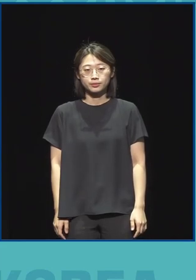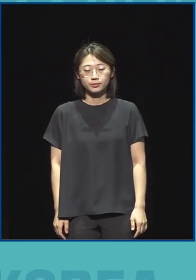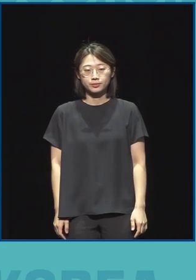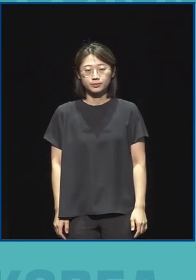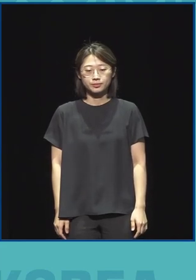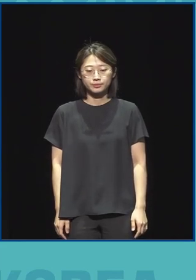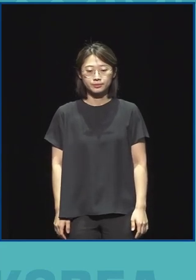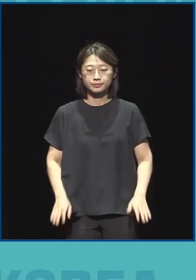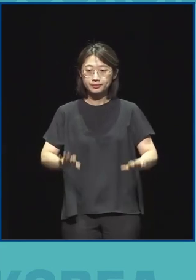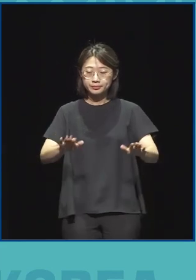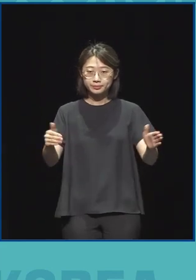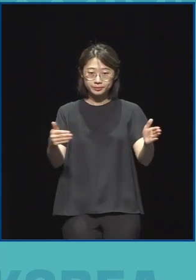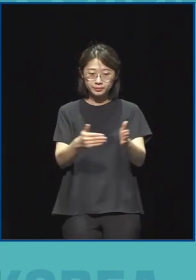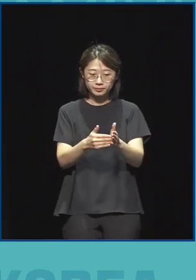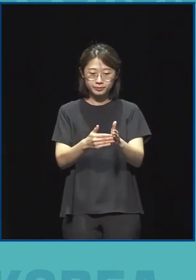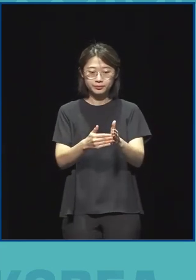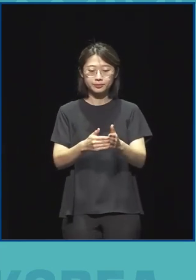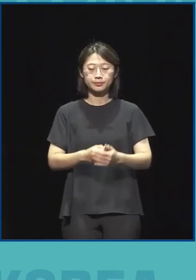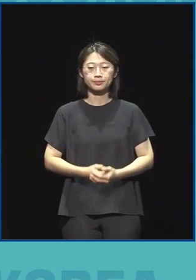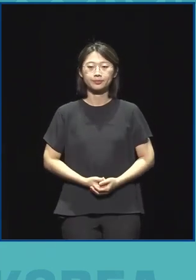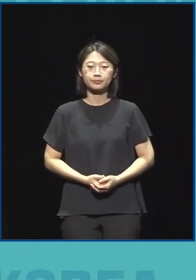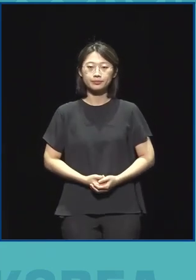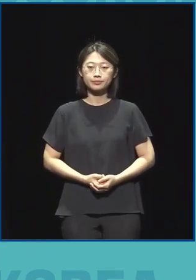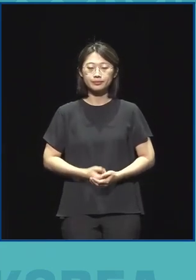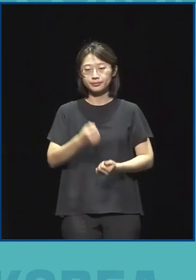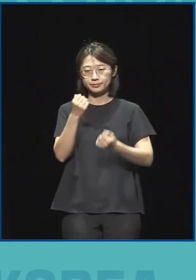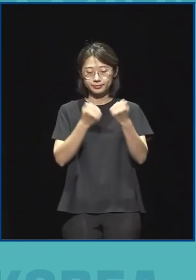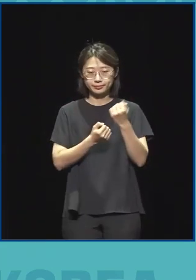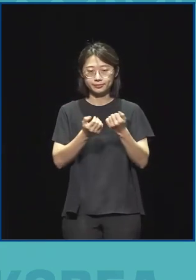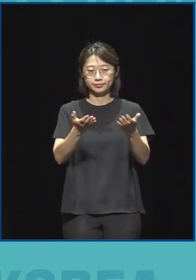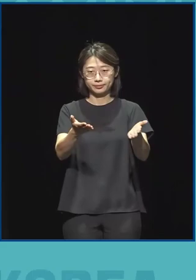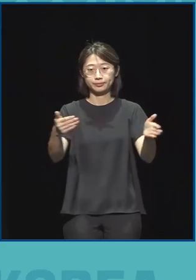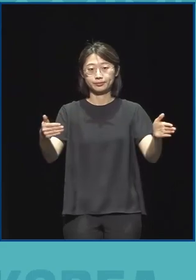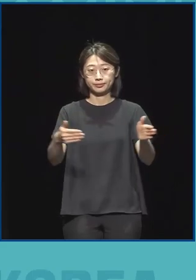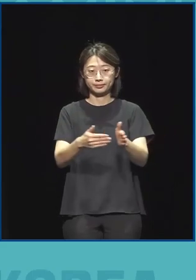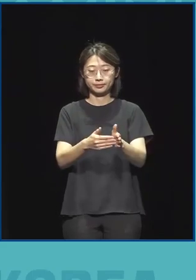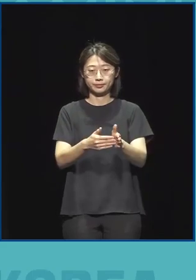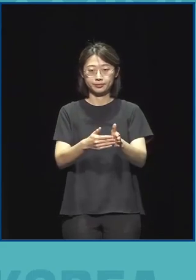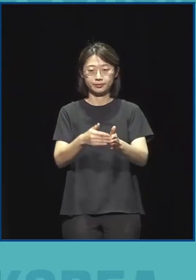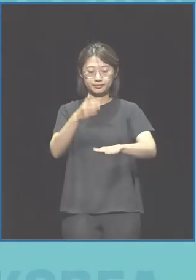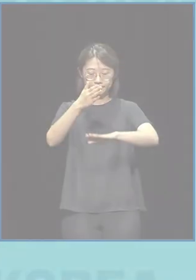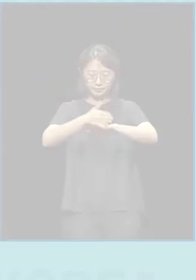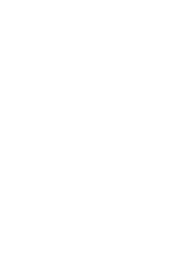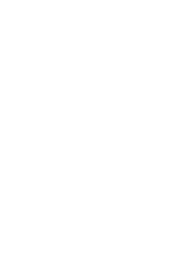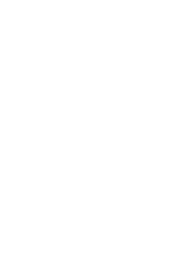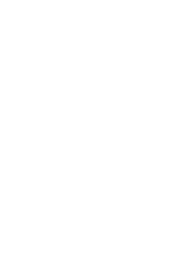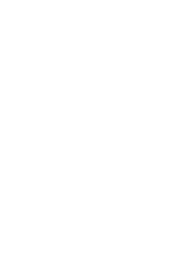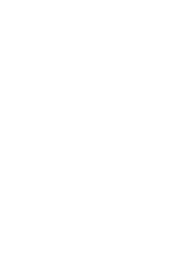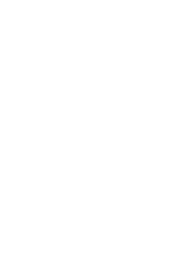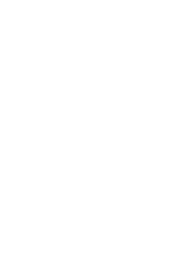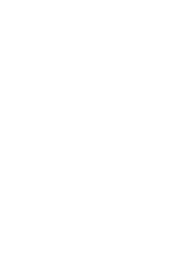네 지금까지 개선사항에 대한 안내를 청해 들었습니다 감사드립니다